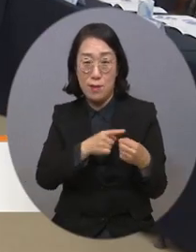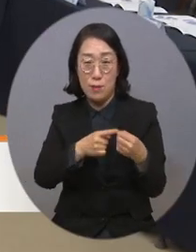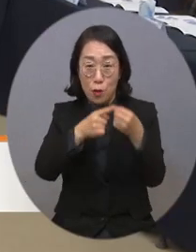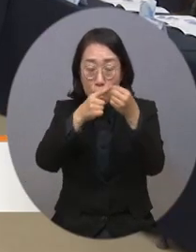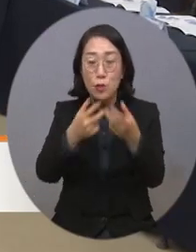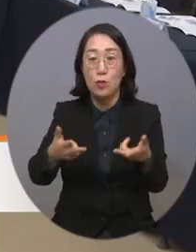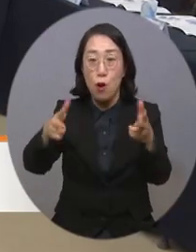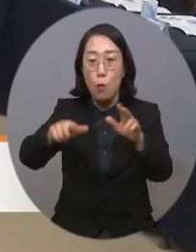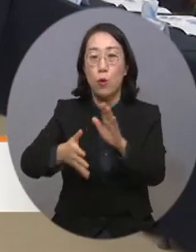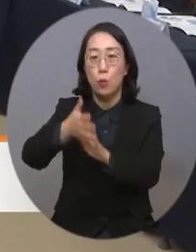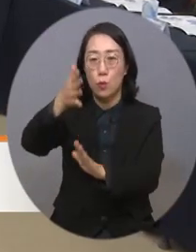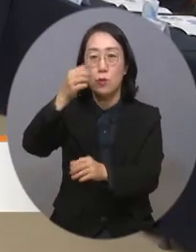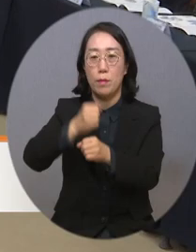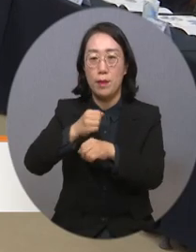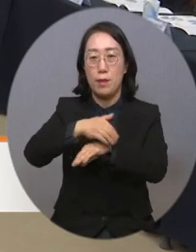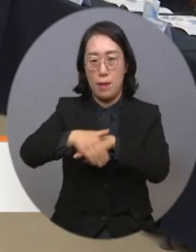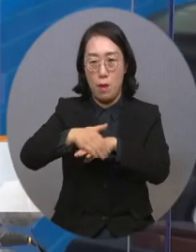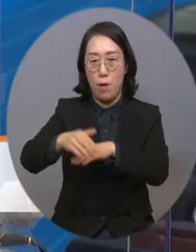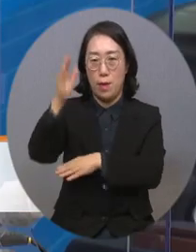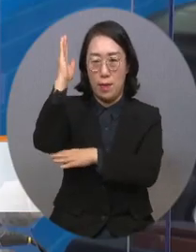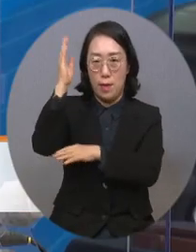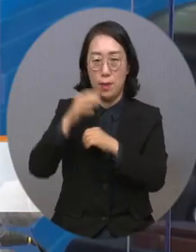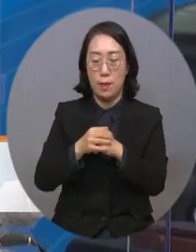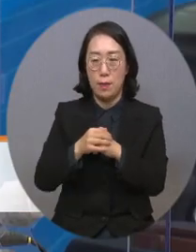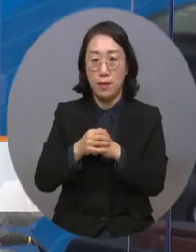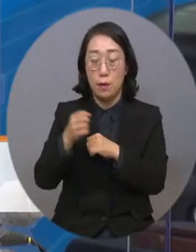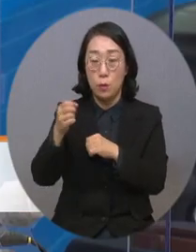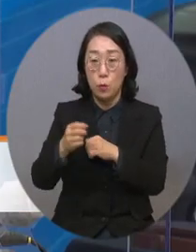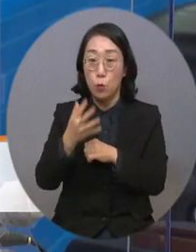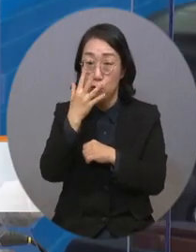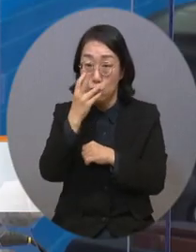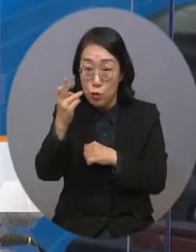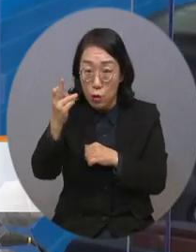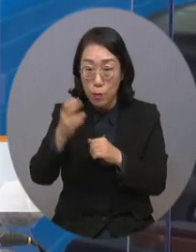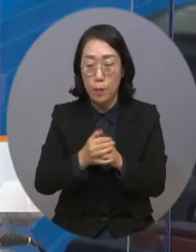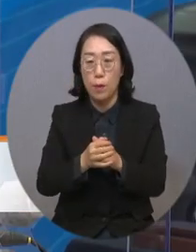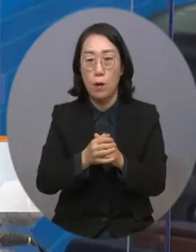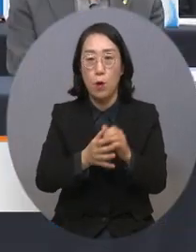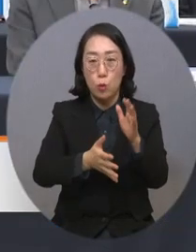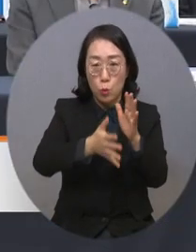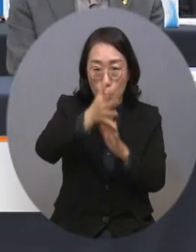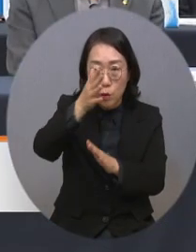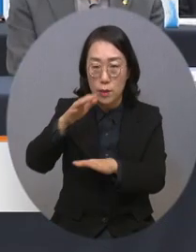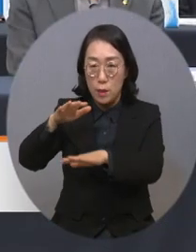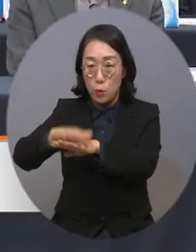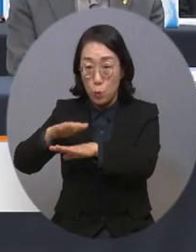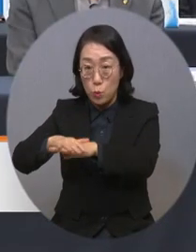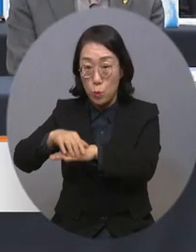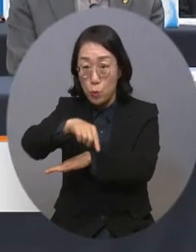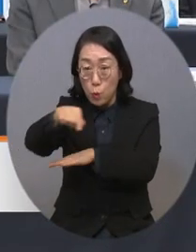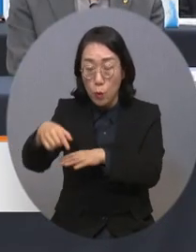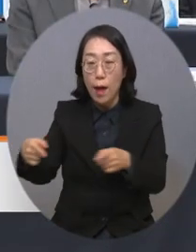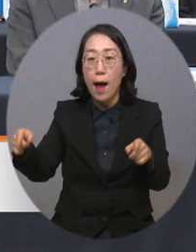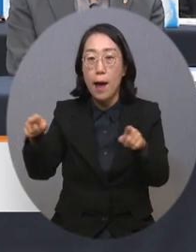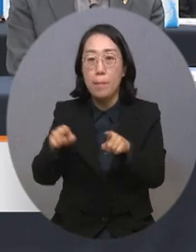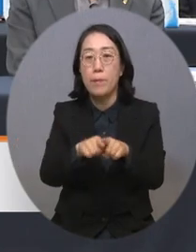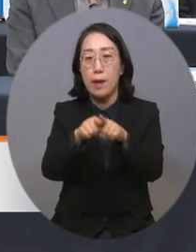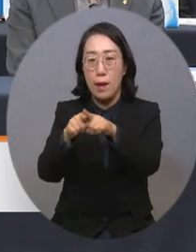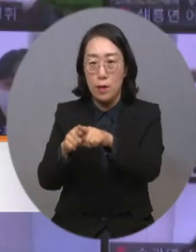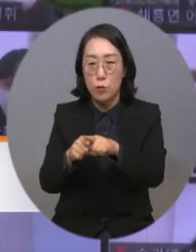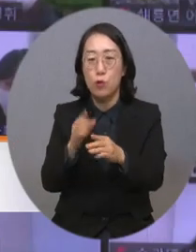정원도시로 만들겠다고 말했습니다. 또한 순천을 도시와 농촌이 조화롭고 지속가능한